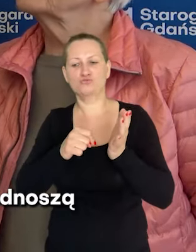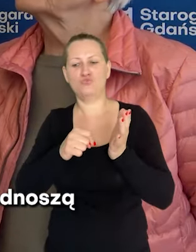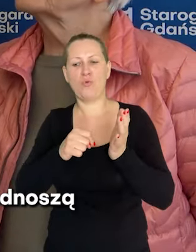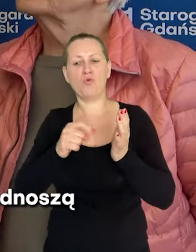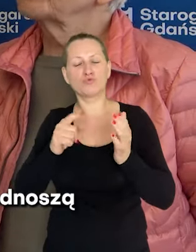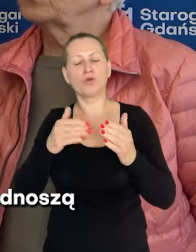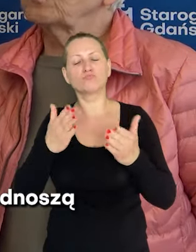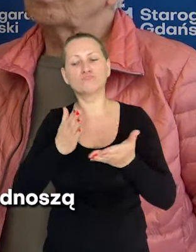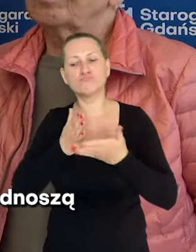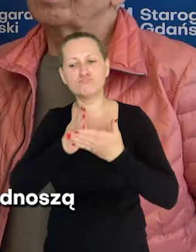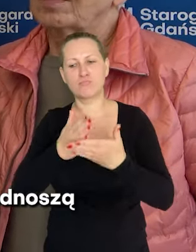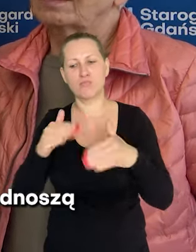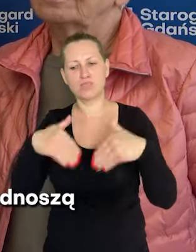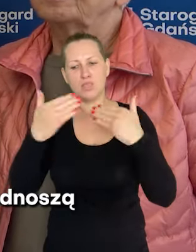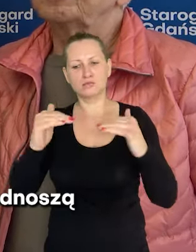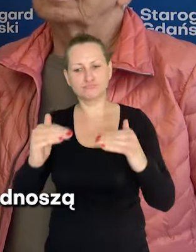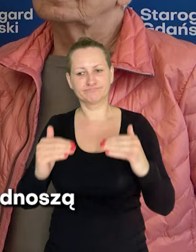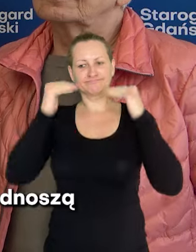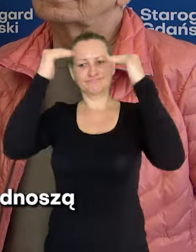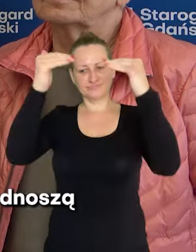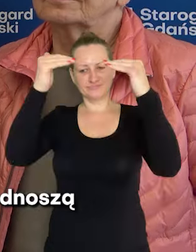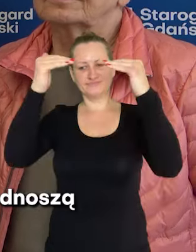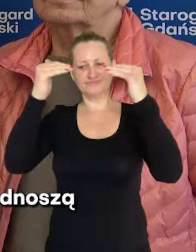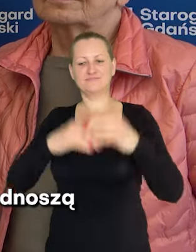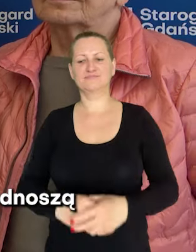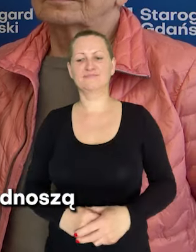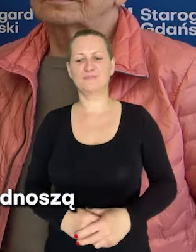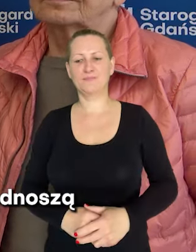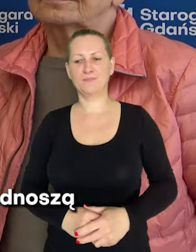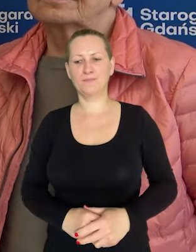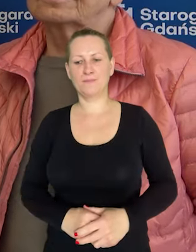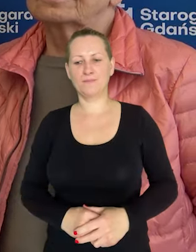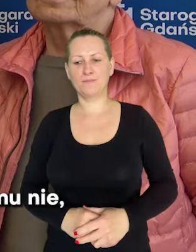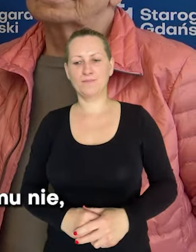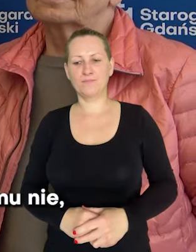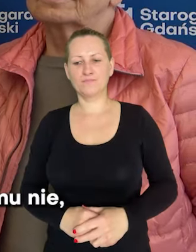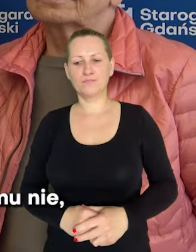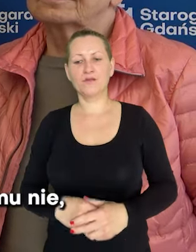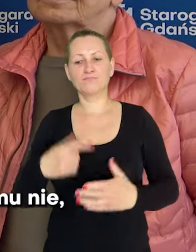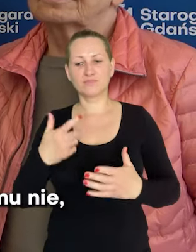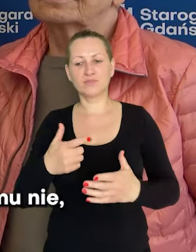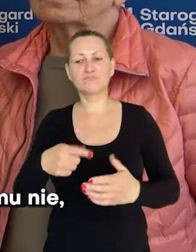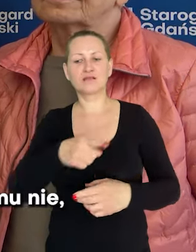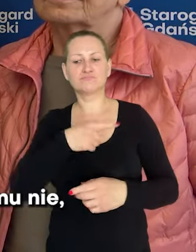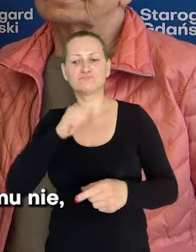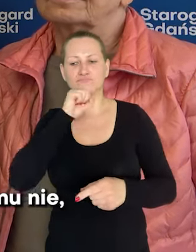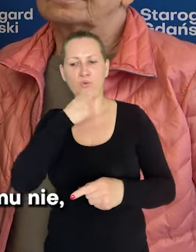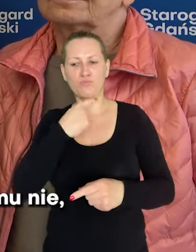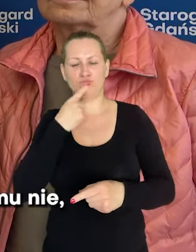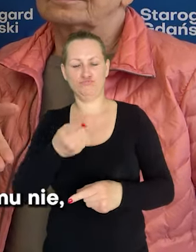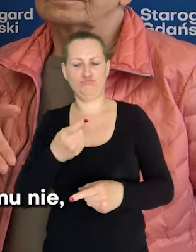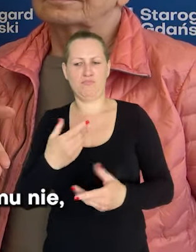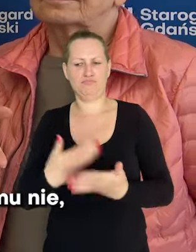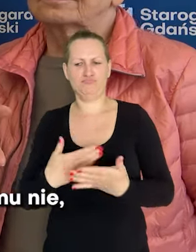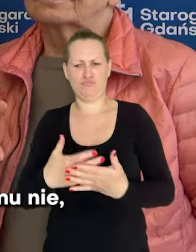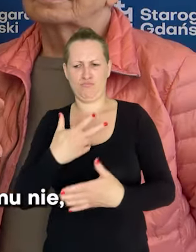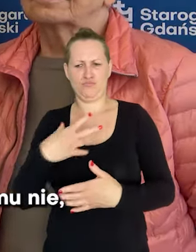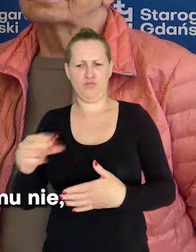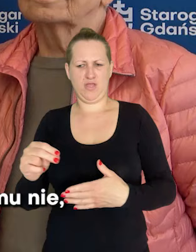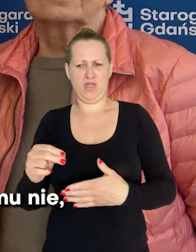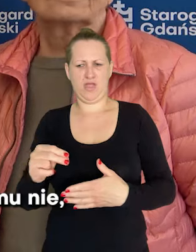takie, które podnoszą poziom sprawności i ruchowej, intelektualnej. I tym razem nasi seniorzy powiedzieli, a czemu